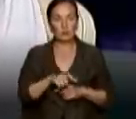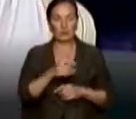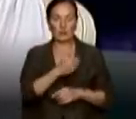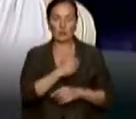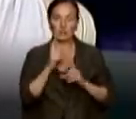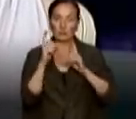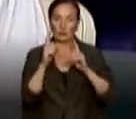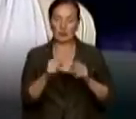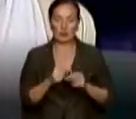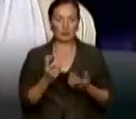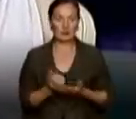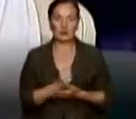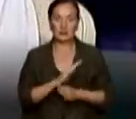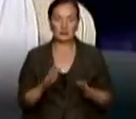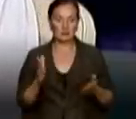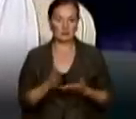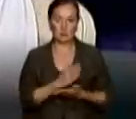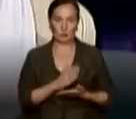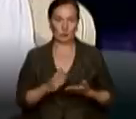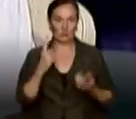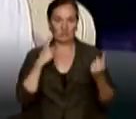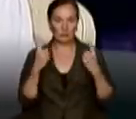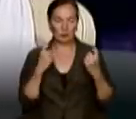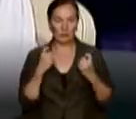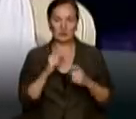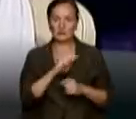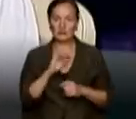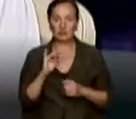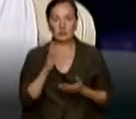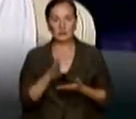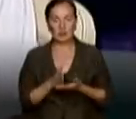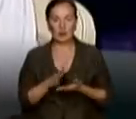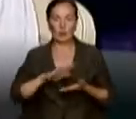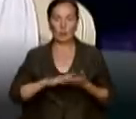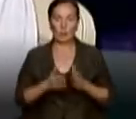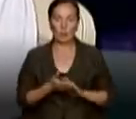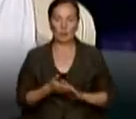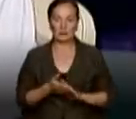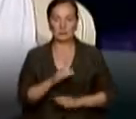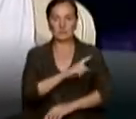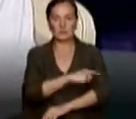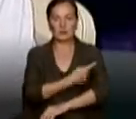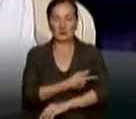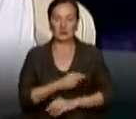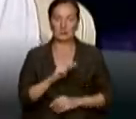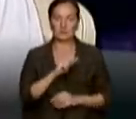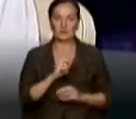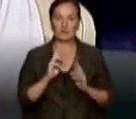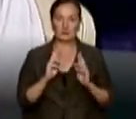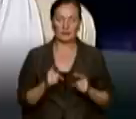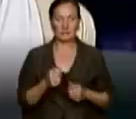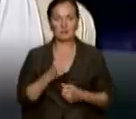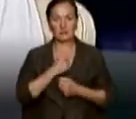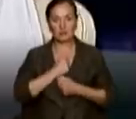не знайде жодної інформації. Тобто, як там, чи є умови санітарні, що, до чого, як. Тобто, на